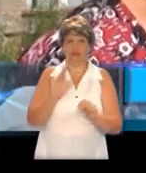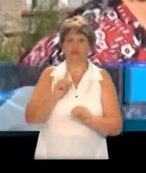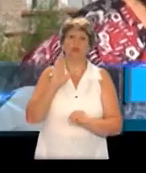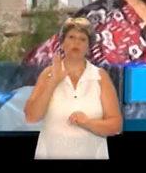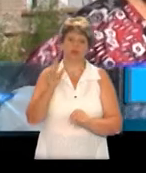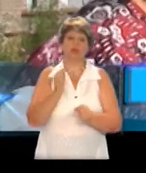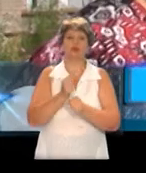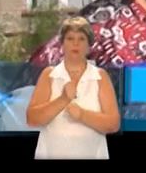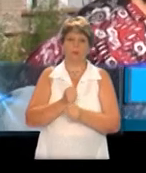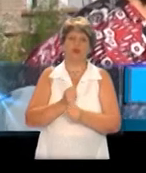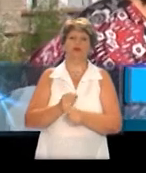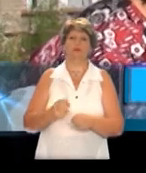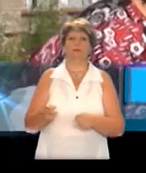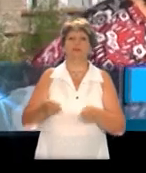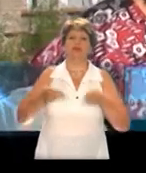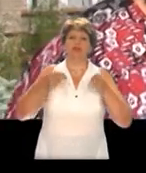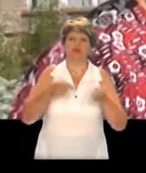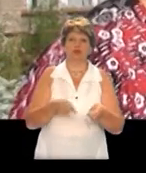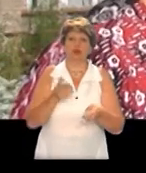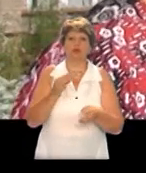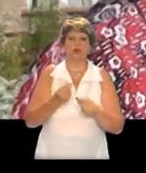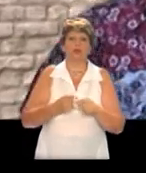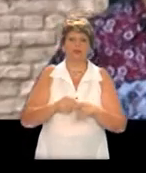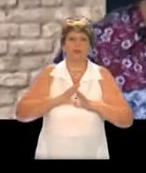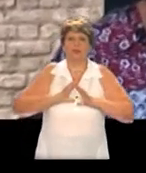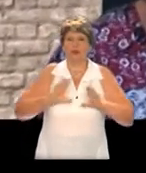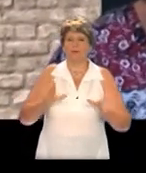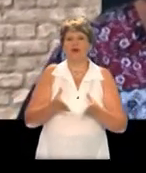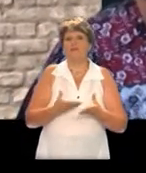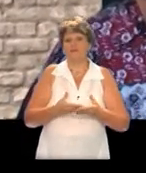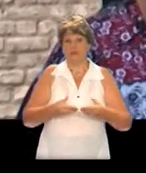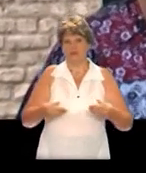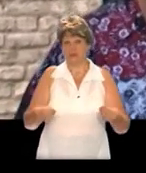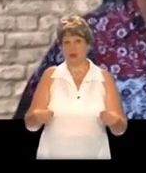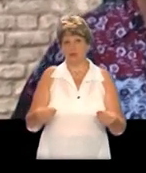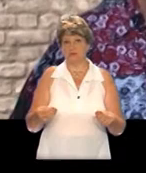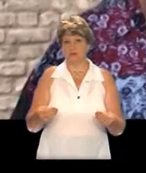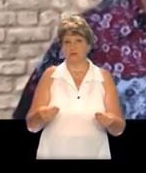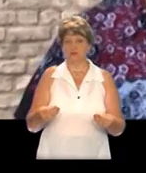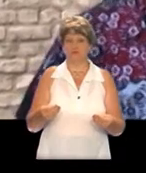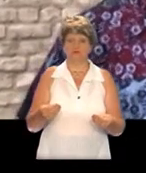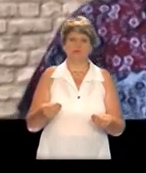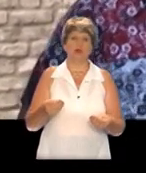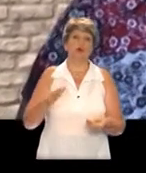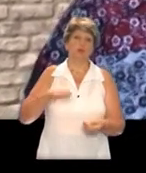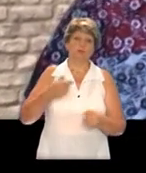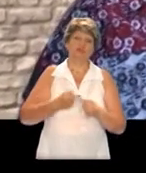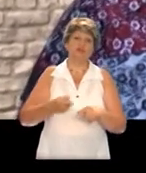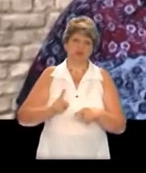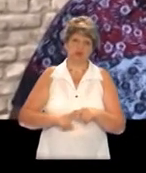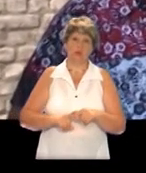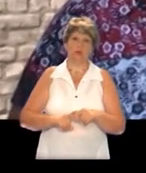робити, приїжджали, все. Але цього не відбулося. Прийшла весна, ось і після